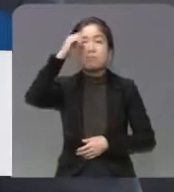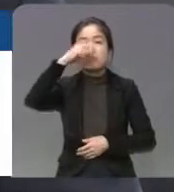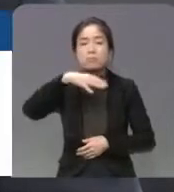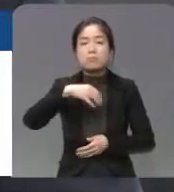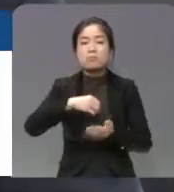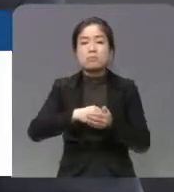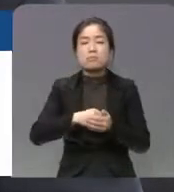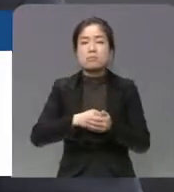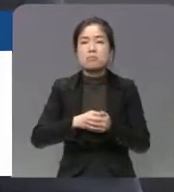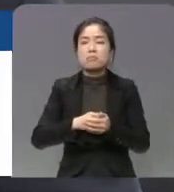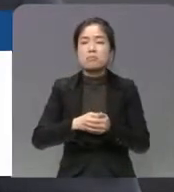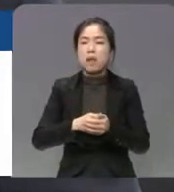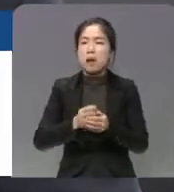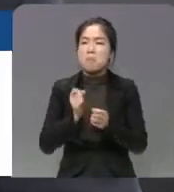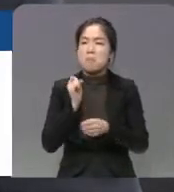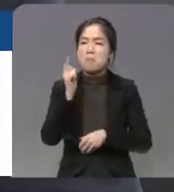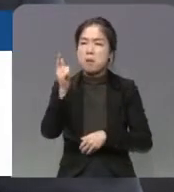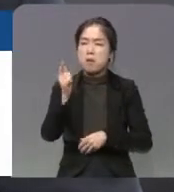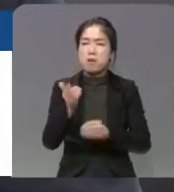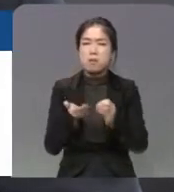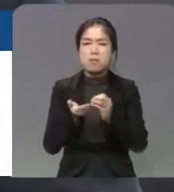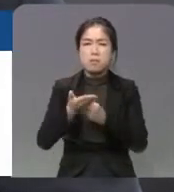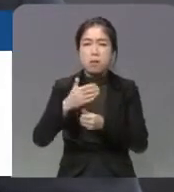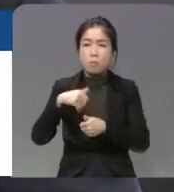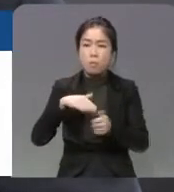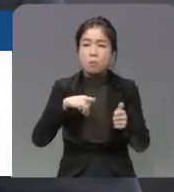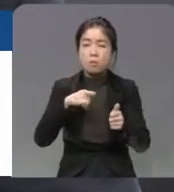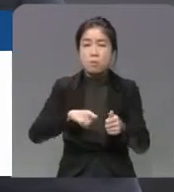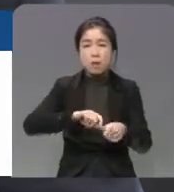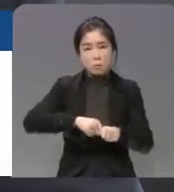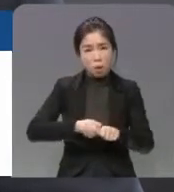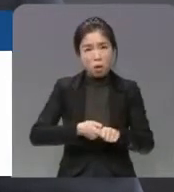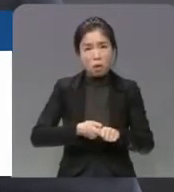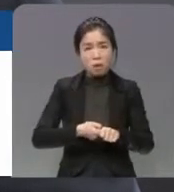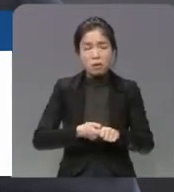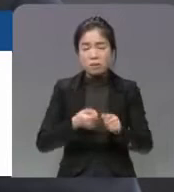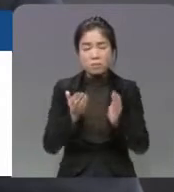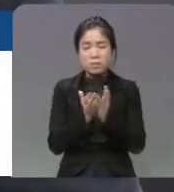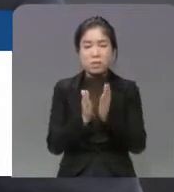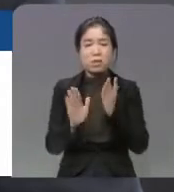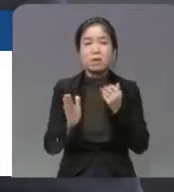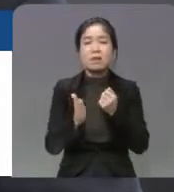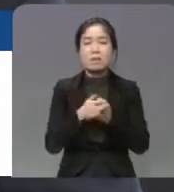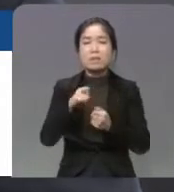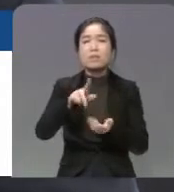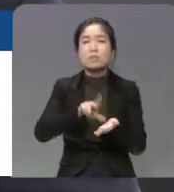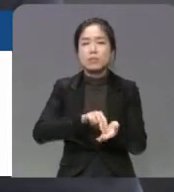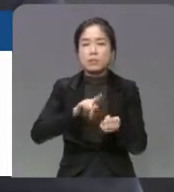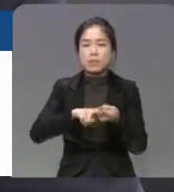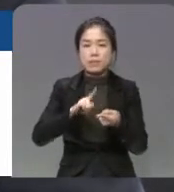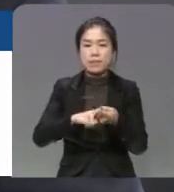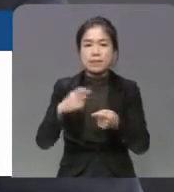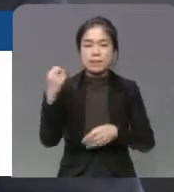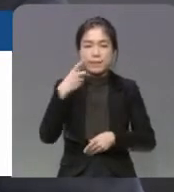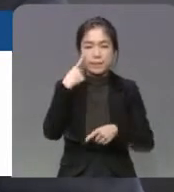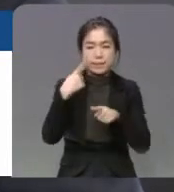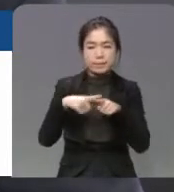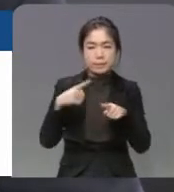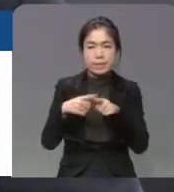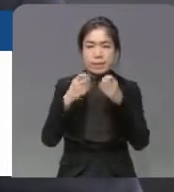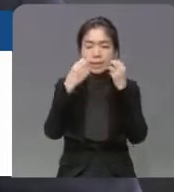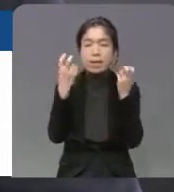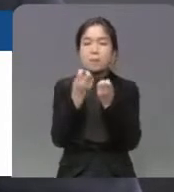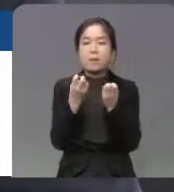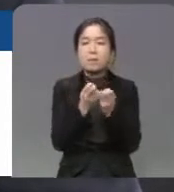그냥 하급지, 그냥 섬으로 보낸다고 해서 그게 징계가 아닐 수도 있거든요. 이런 부분들을 교육당국이 한번 따져보고